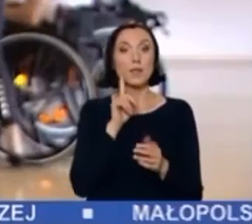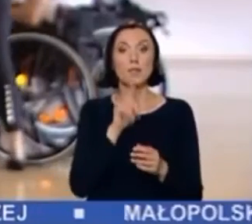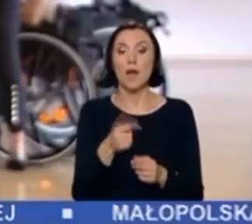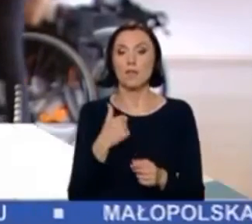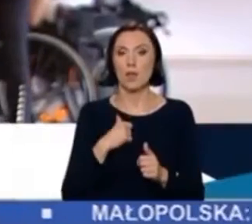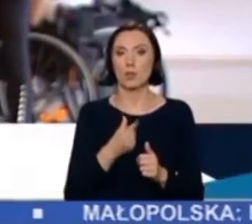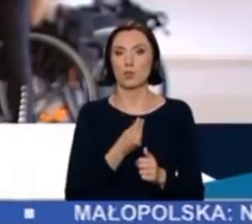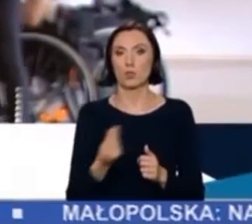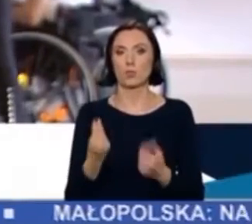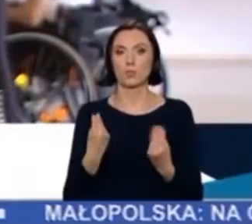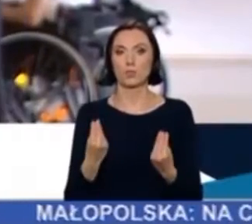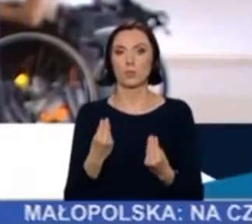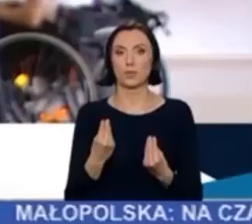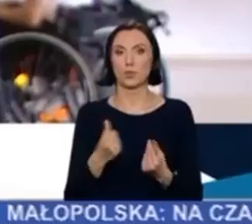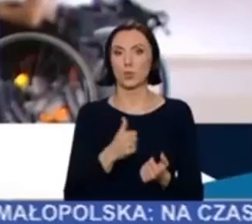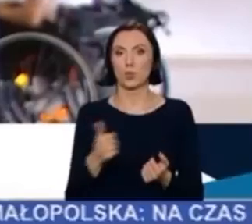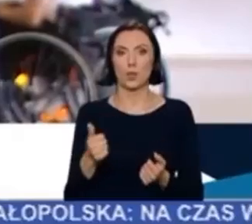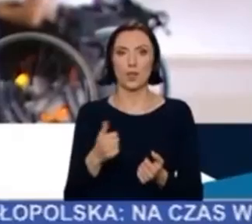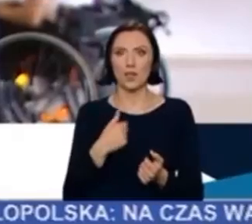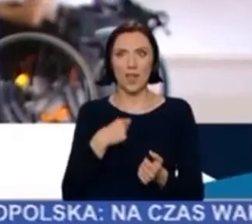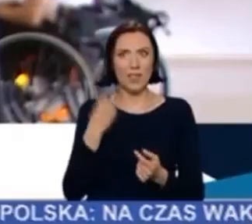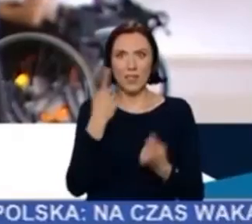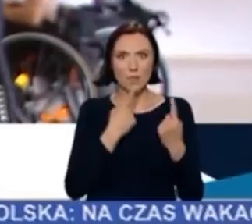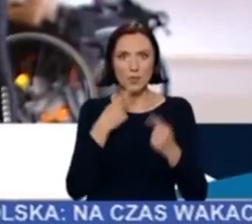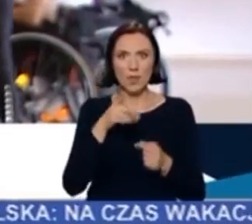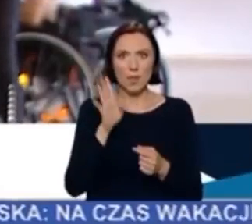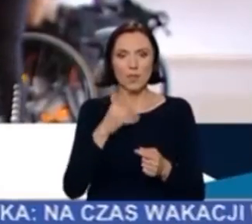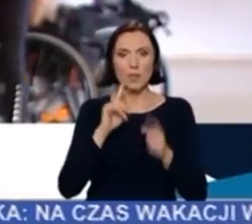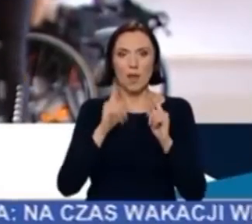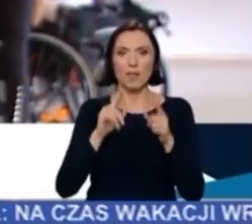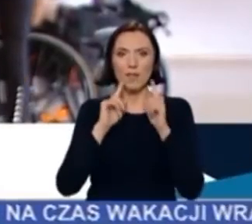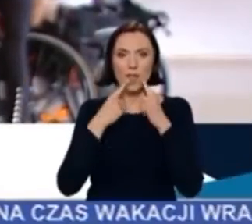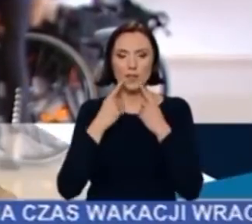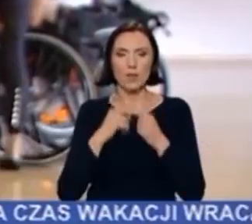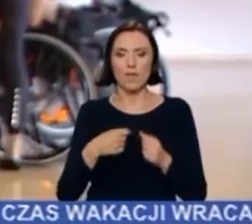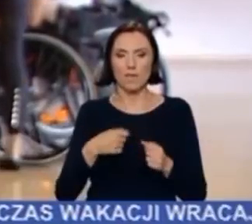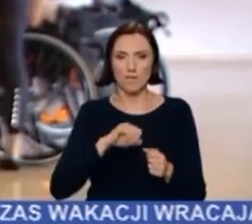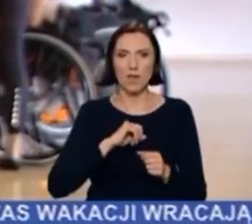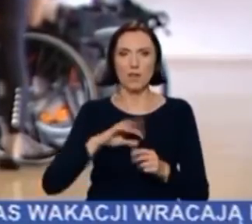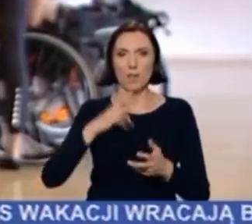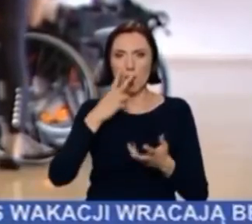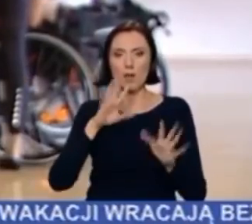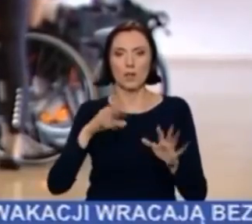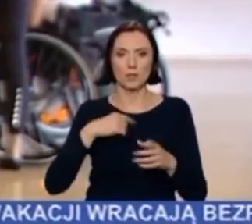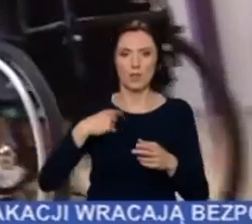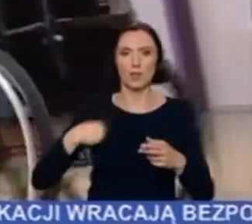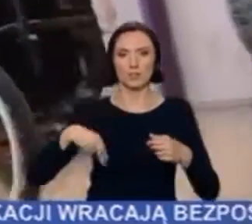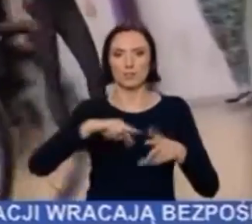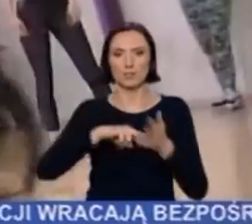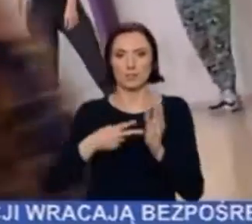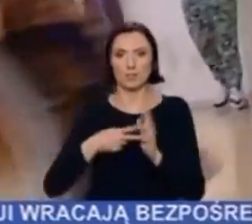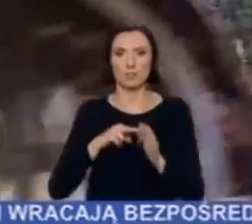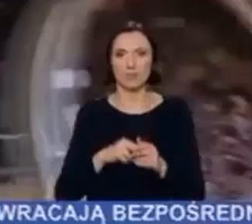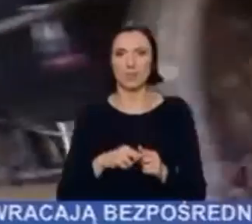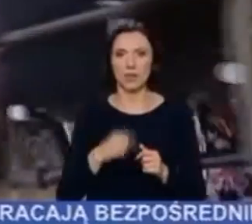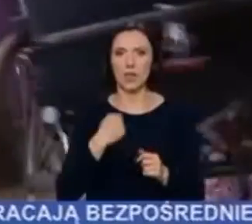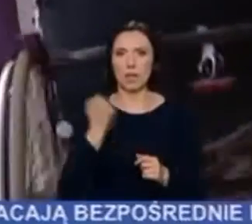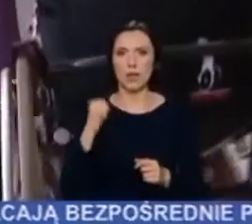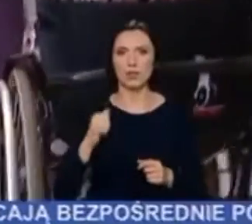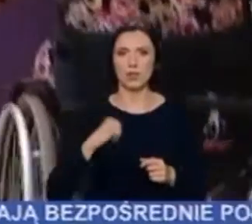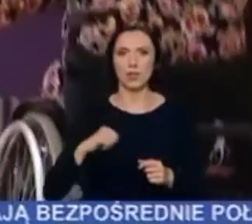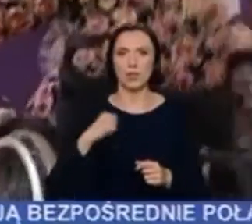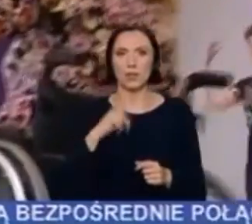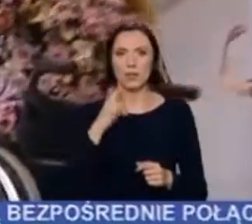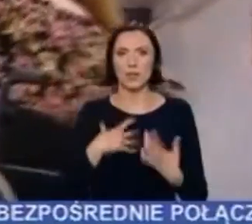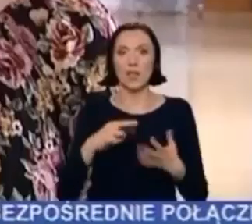super, naprawdę nie spodziewałam się, że będzie tak wesoło. Świetny układ tutaj Klaudia dla nas wymyśliła i no, ja bardzo na to